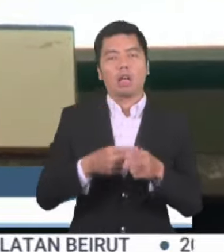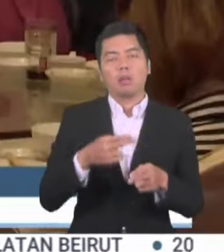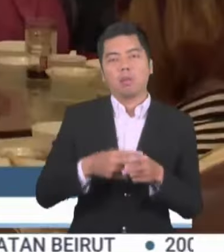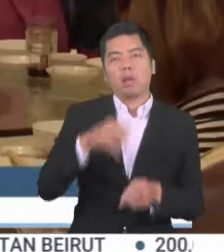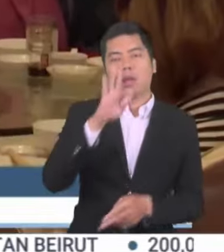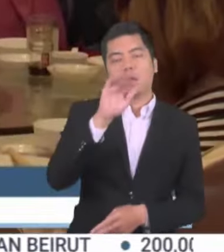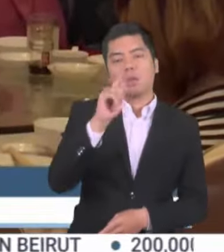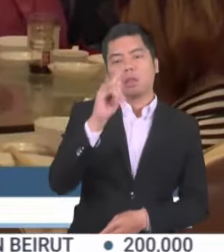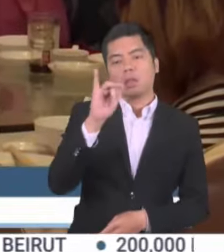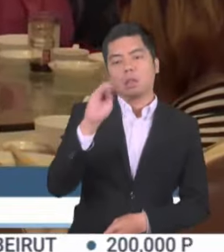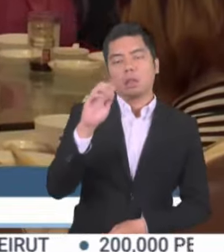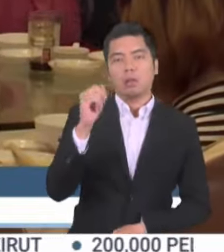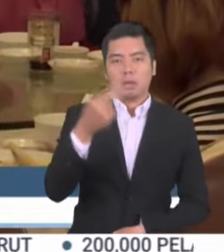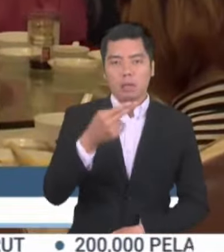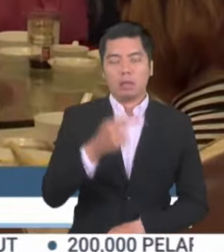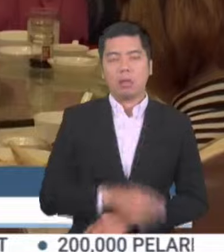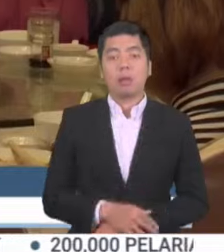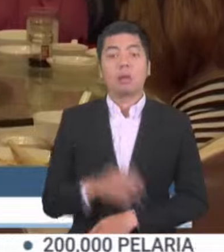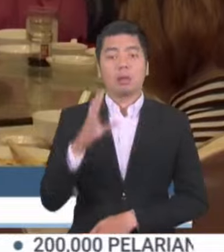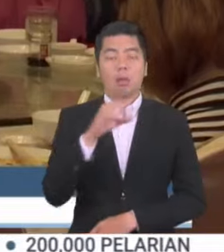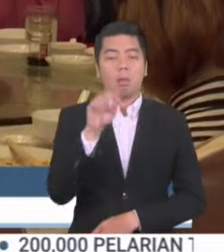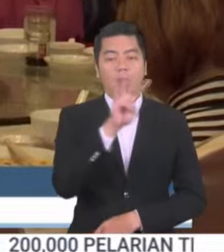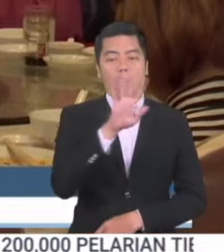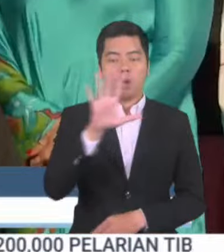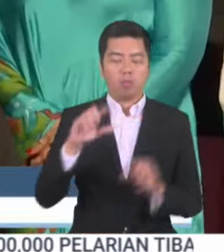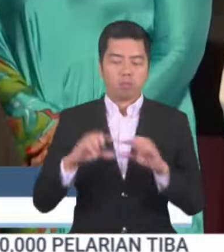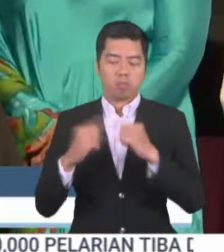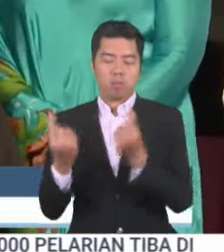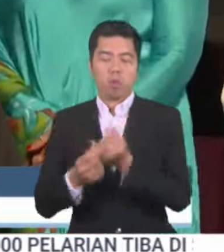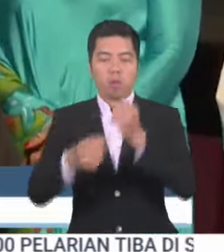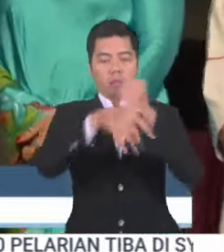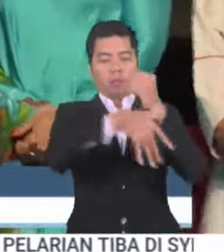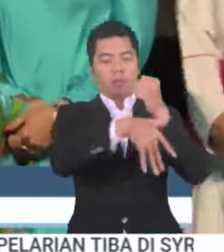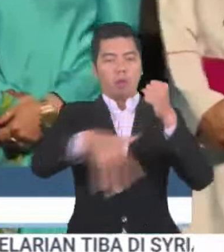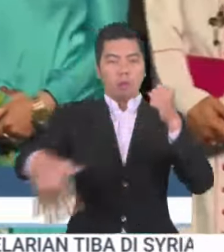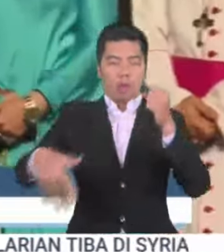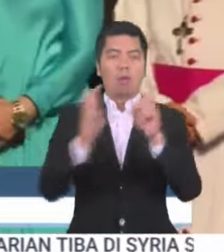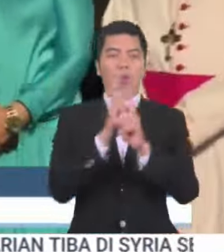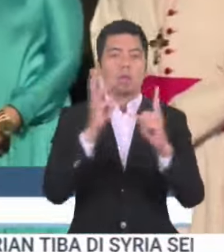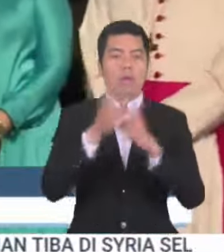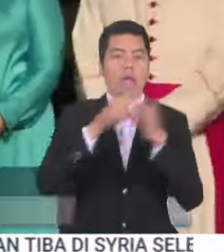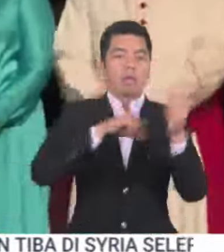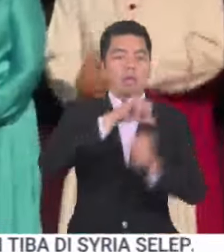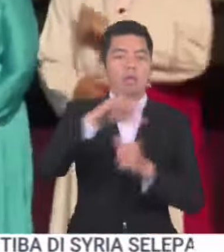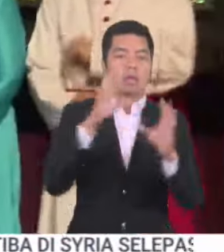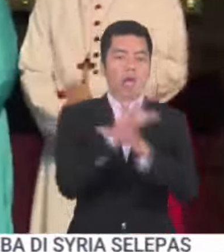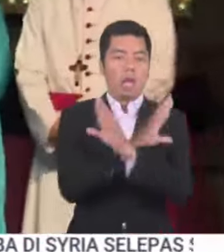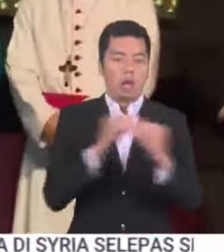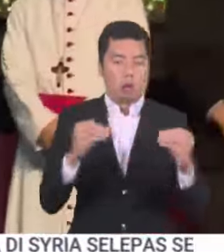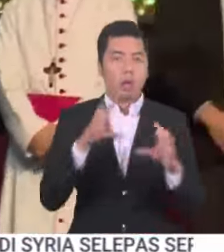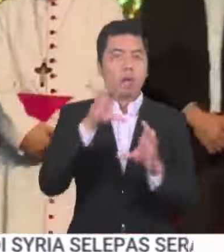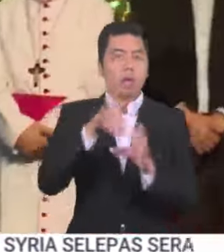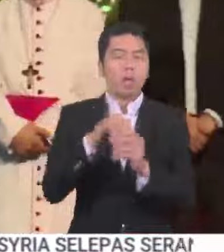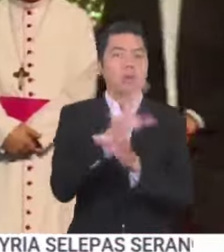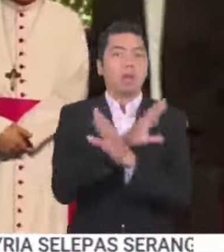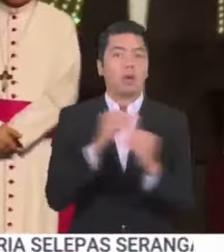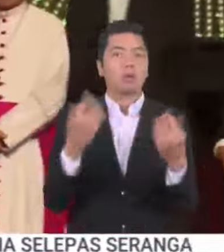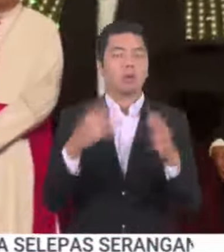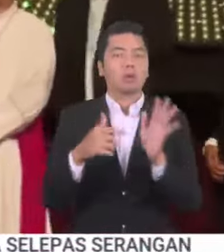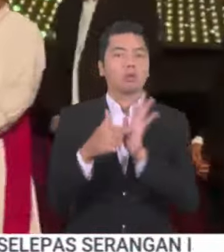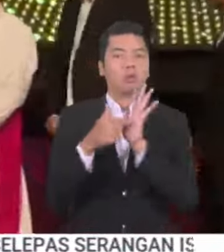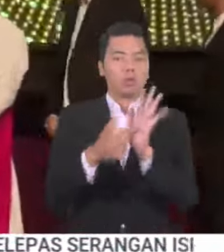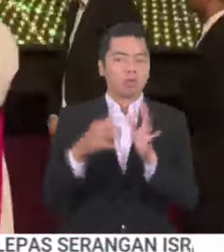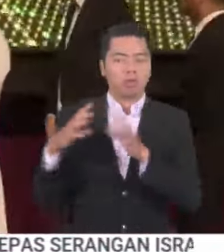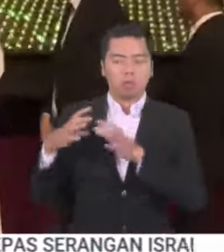Abdullah. Mengulas selanjut katanya 45 kumpulan di bawah Majlis Kebajikan Sosial Sarawak yang terdapat di negeri ini telah